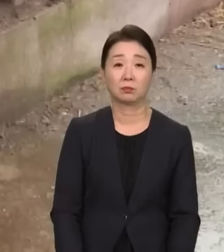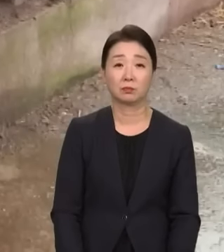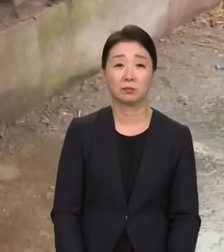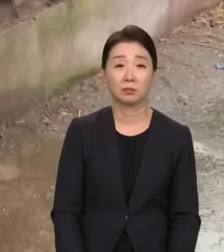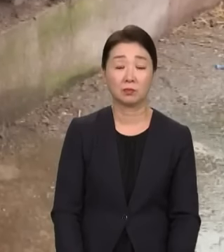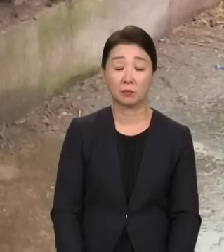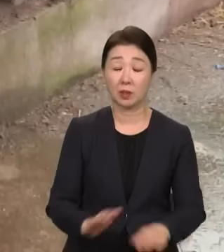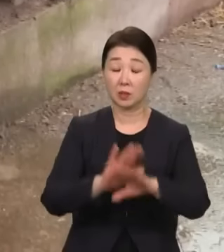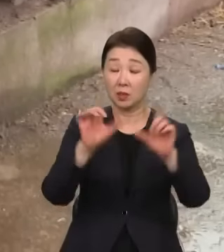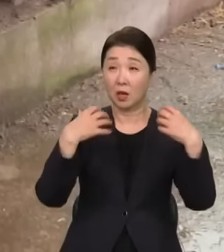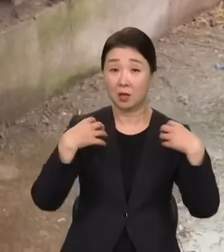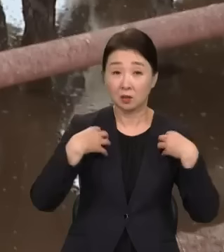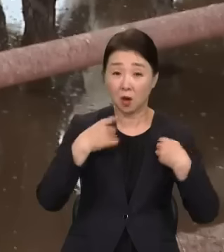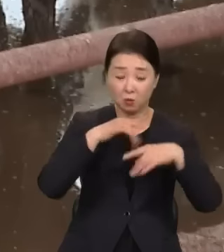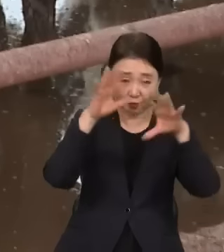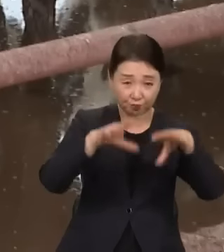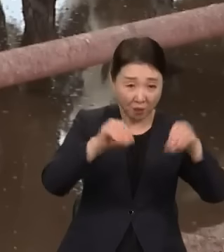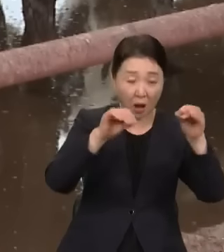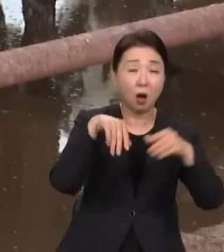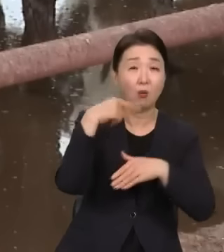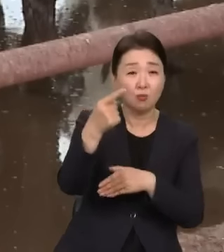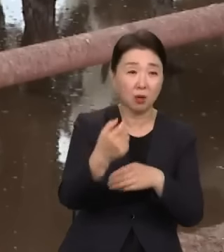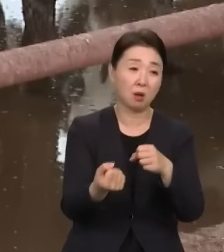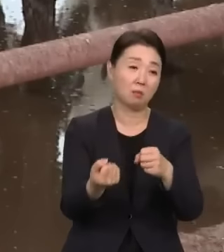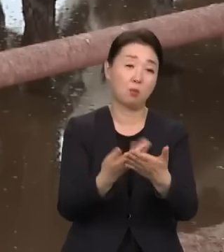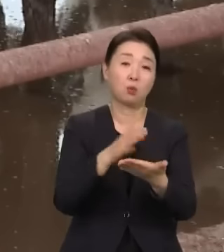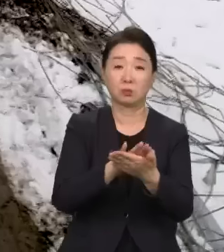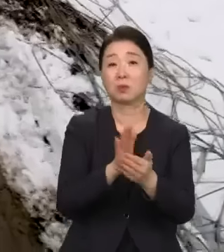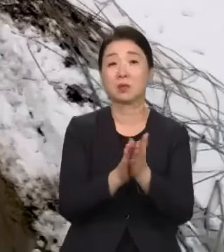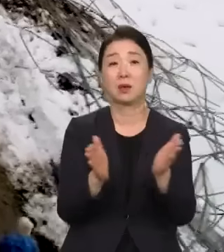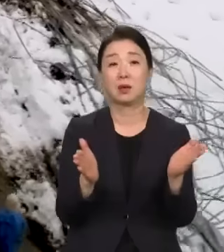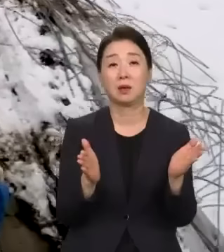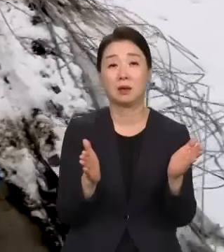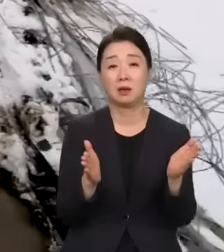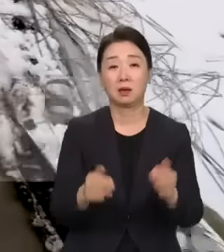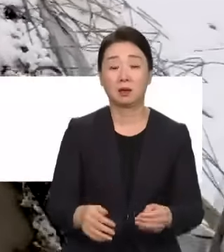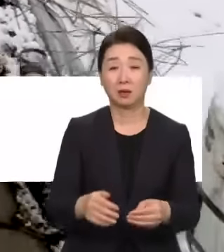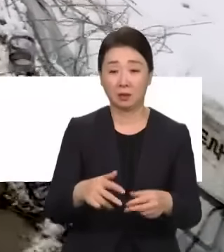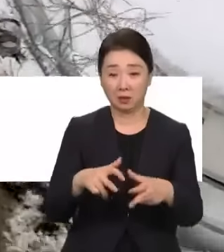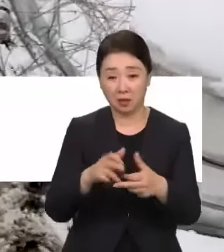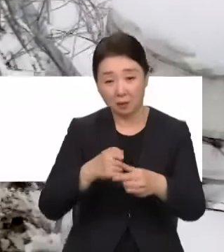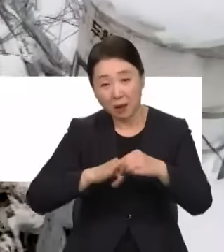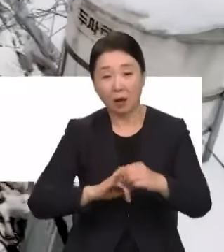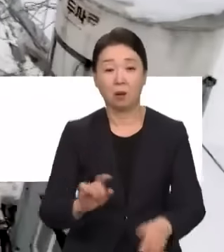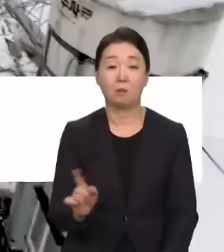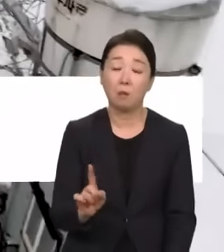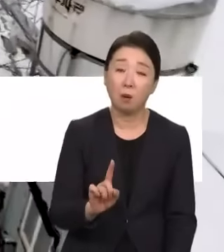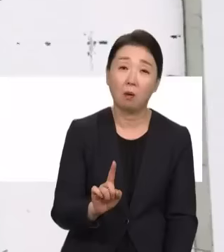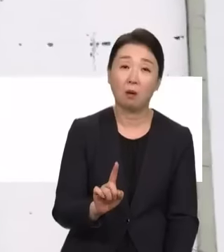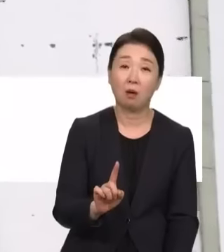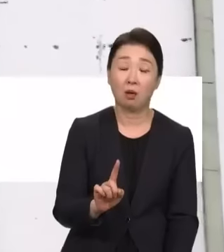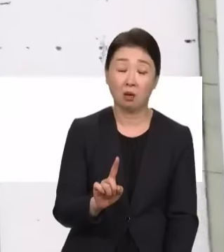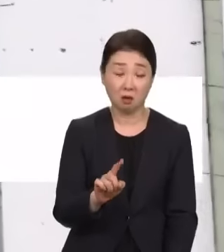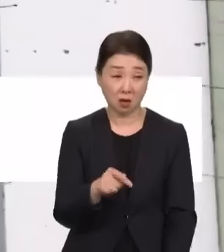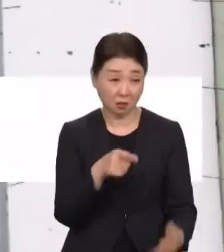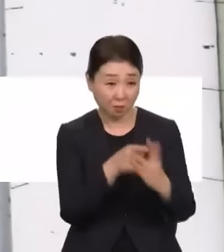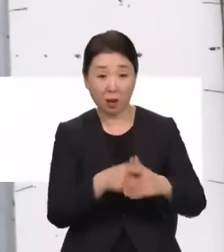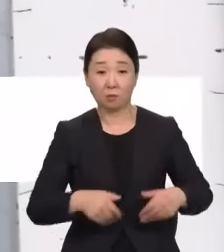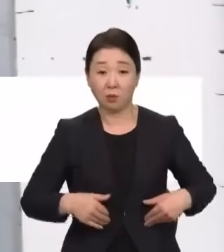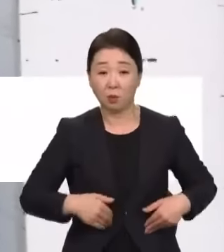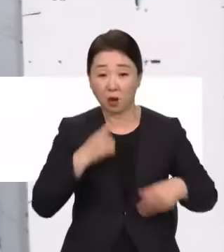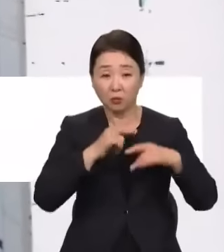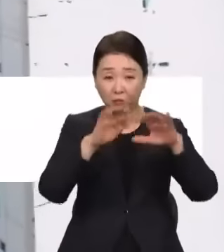그런데 기상청은 눈이 다 그치고 나서야 보수에 들어갔습니다. 장애 원인이 뭔지를 가서 파악을 해야 되고 그저 눈이